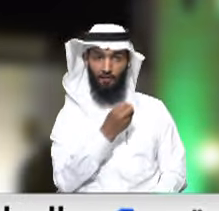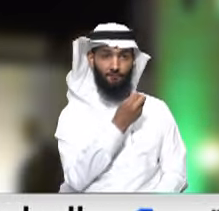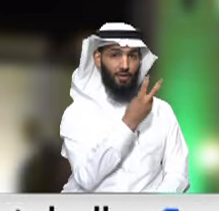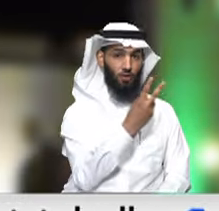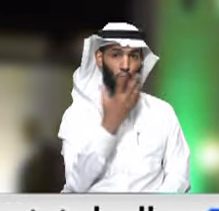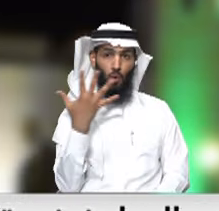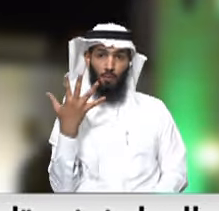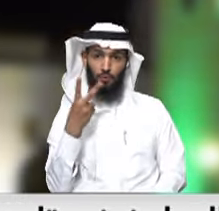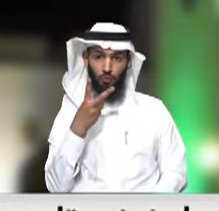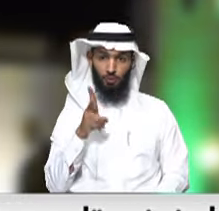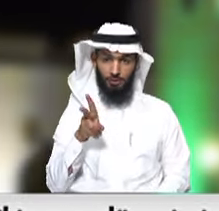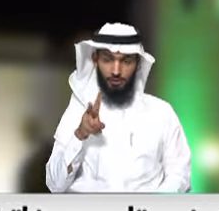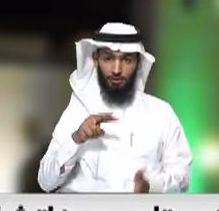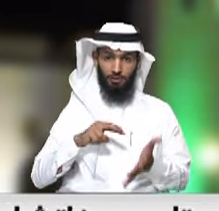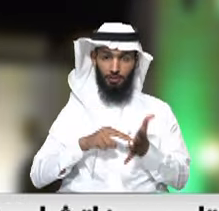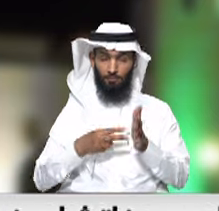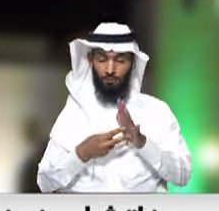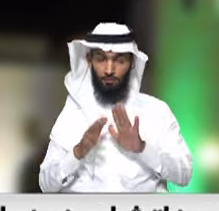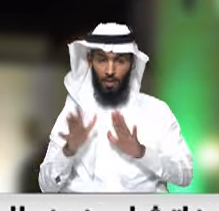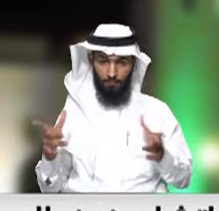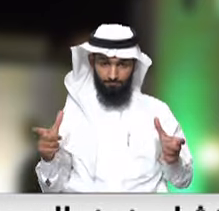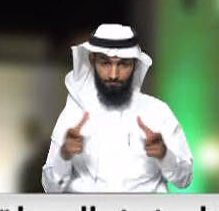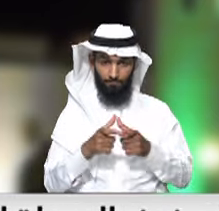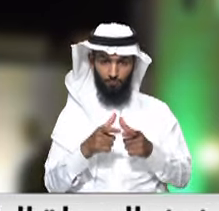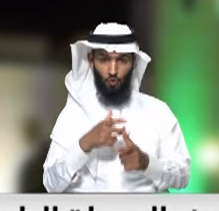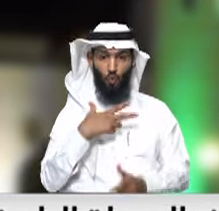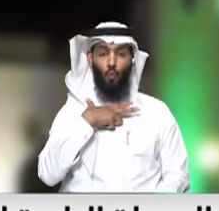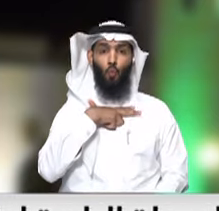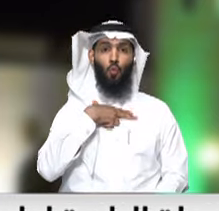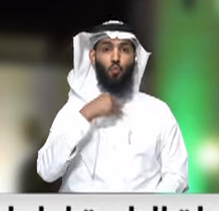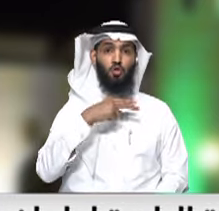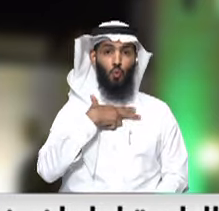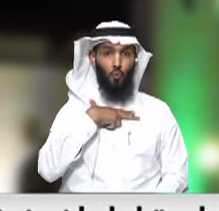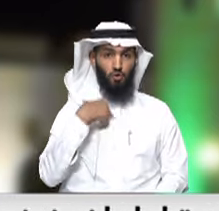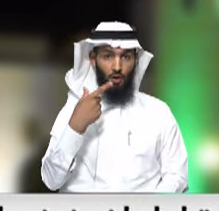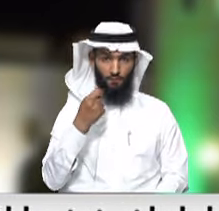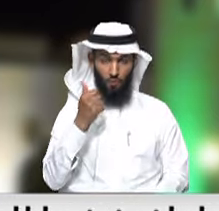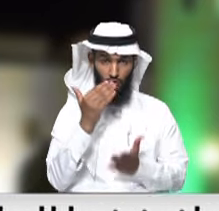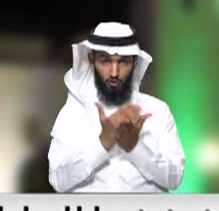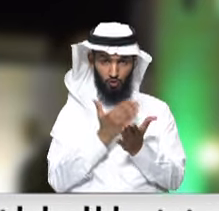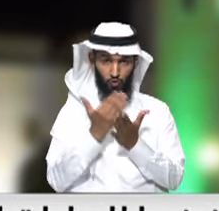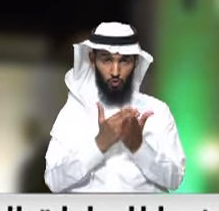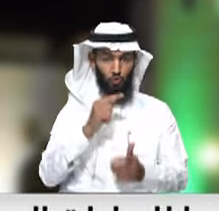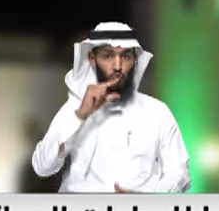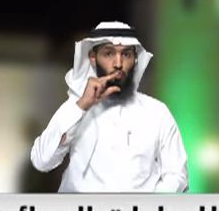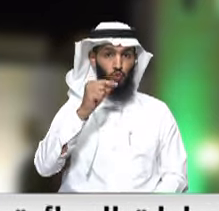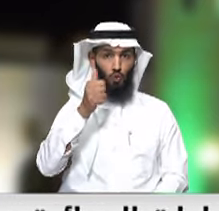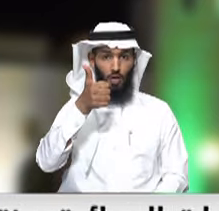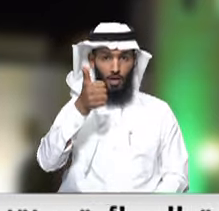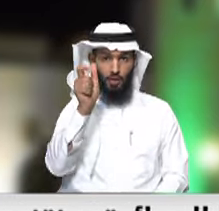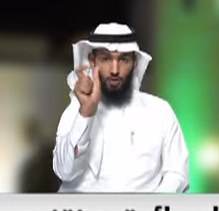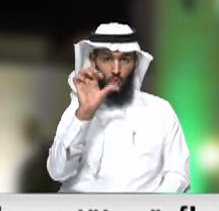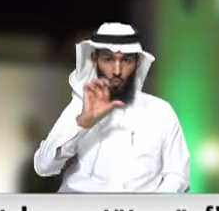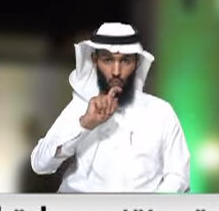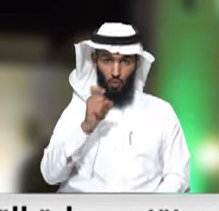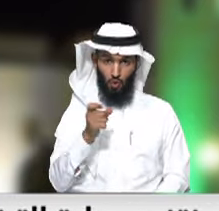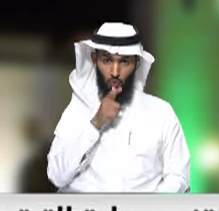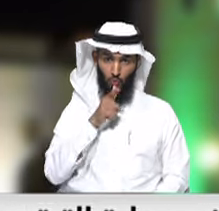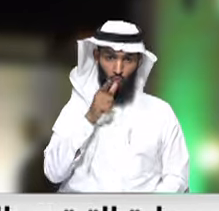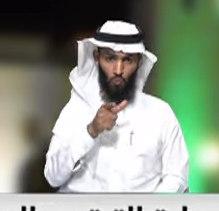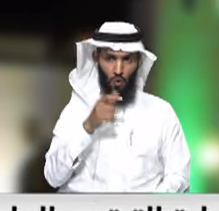2024-2025. وقدم وزير المالية ووزير الدولة للشؤون الاقتصادية والاستثمار الدكتور أنور علي المضف وقياديو